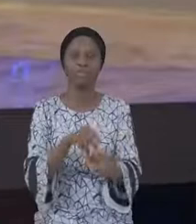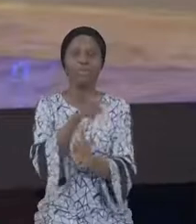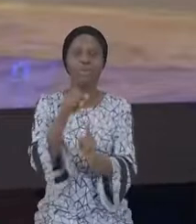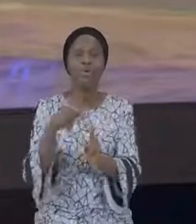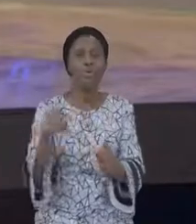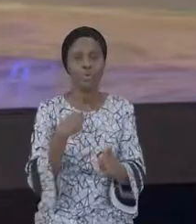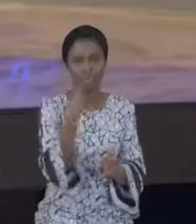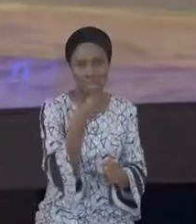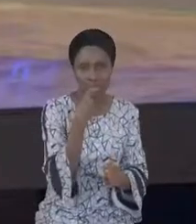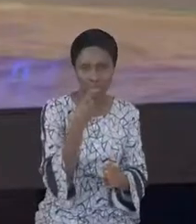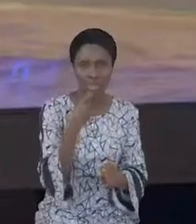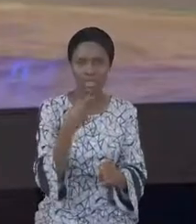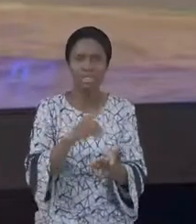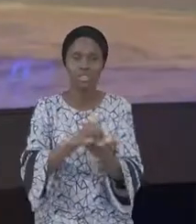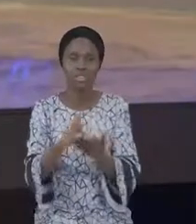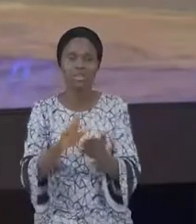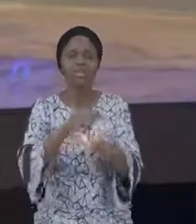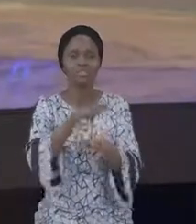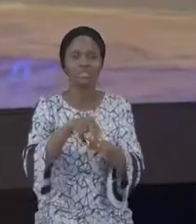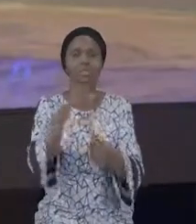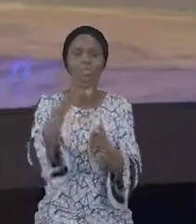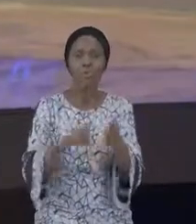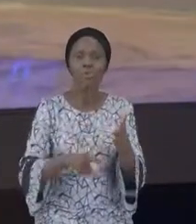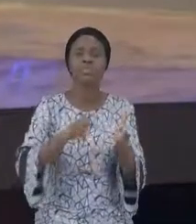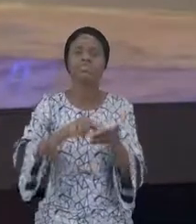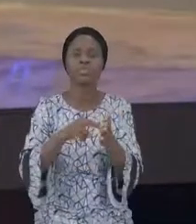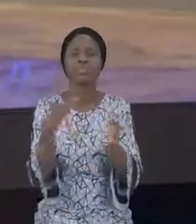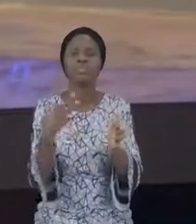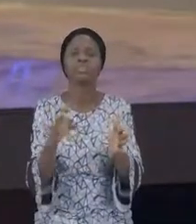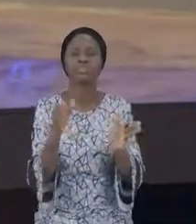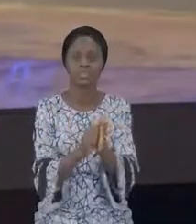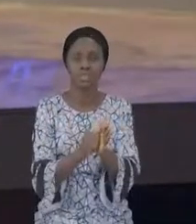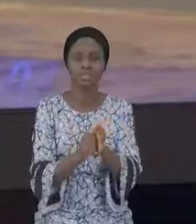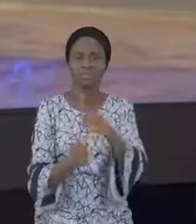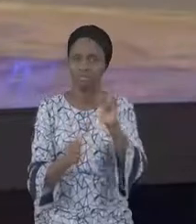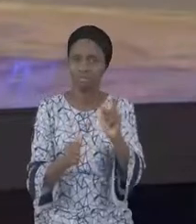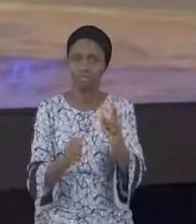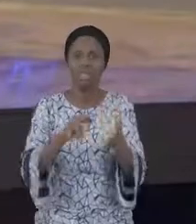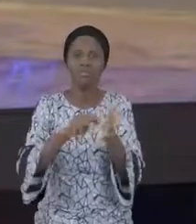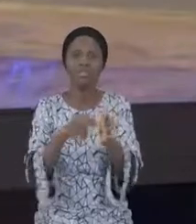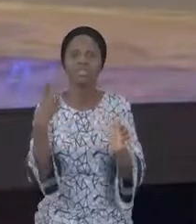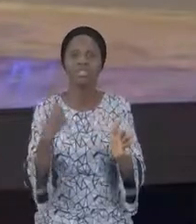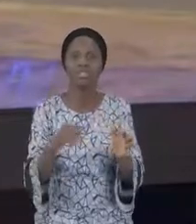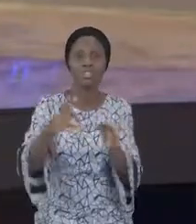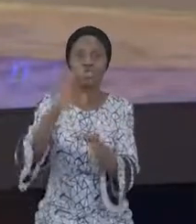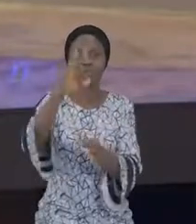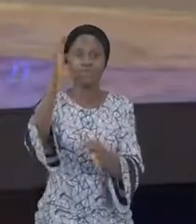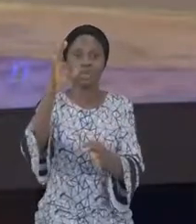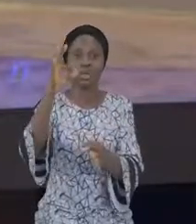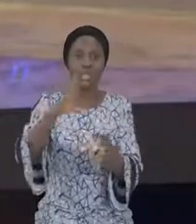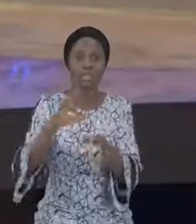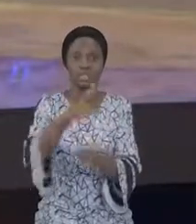nature, what does that translate to? The spiritual attributes of God, spiritual nature,